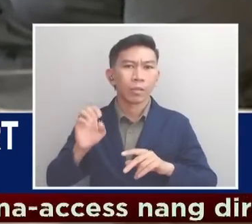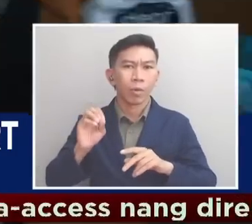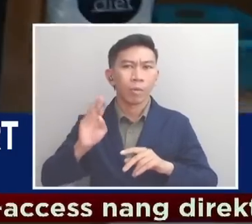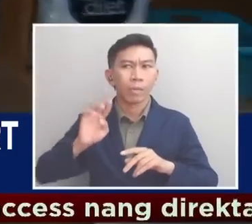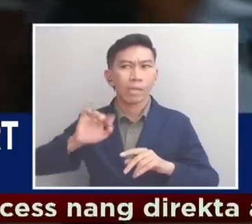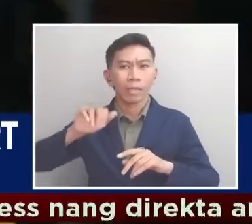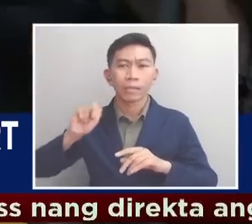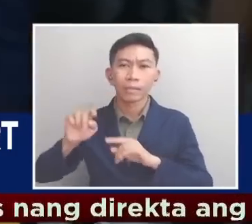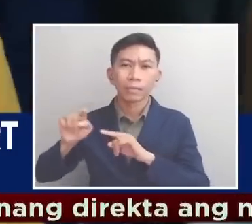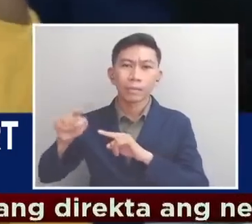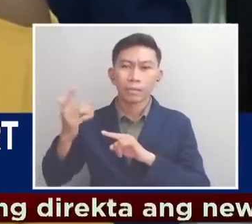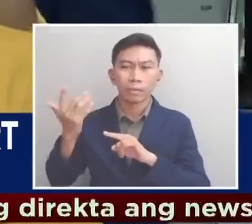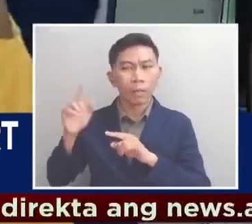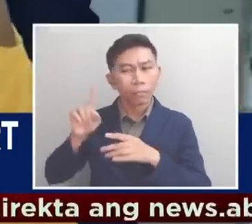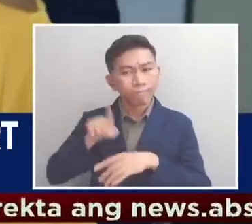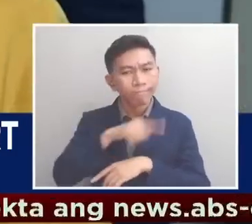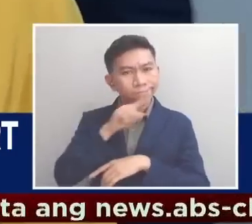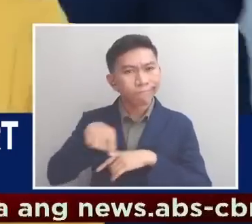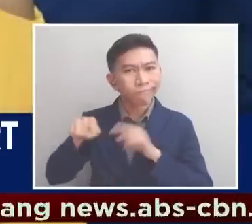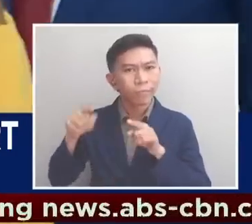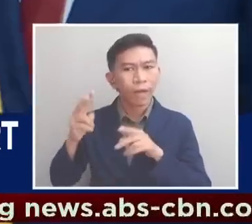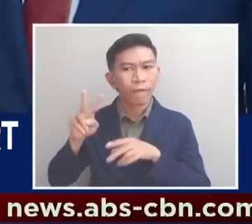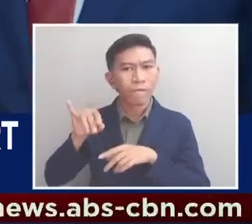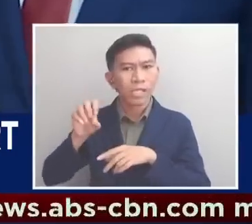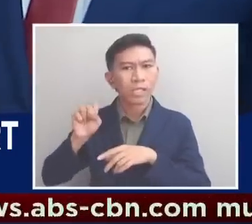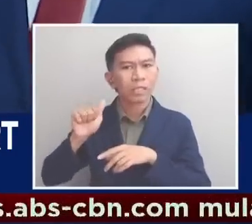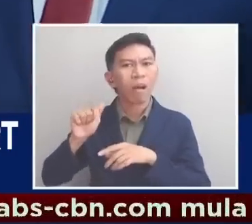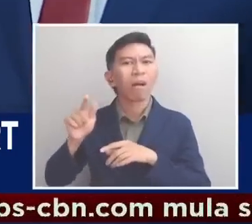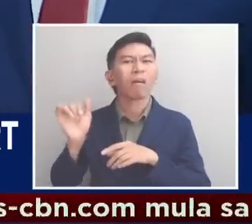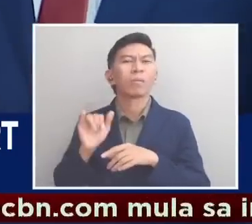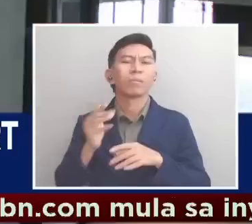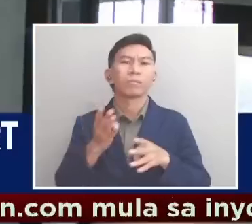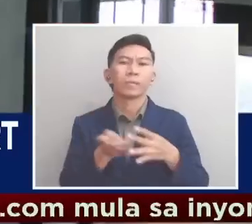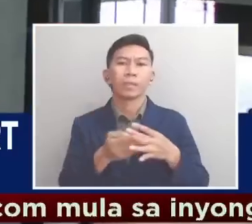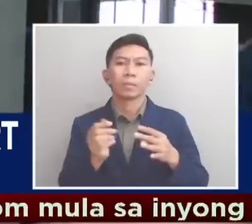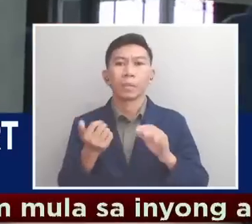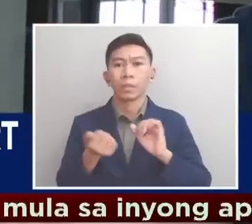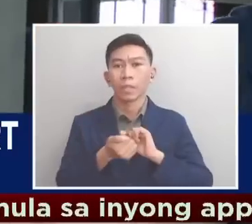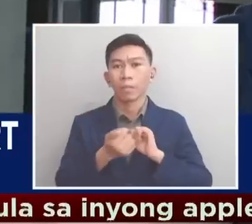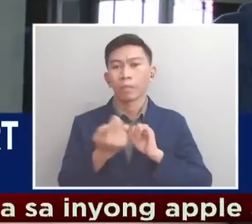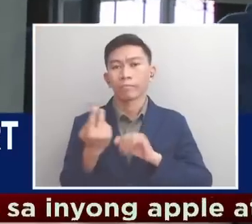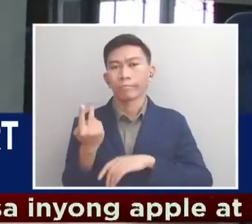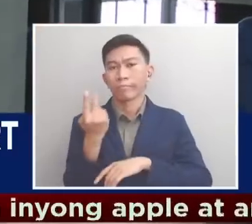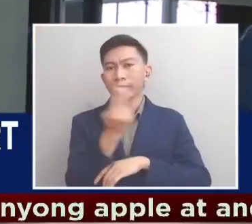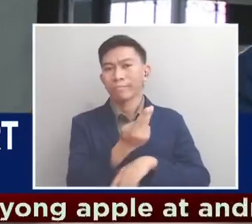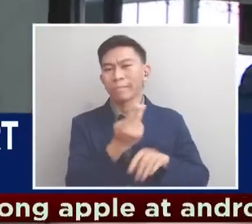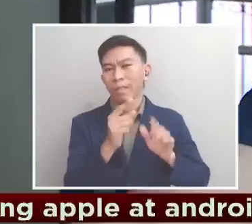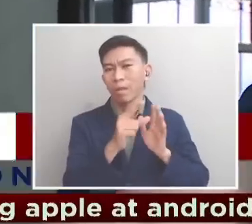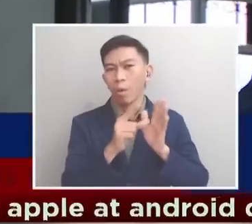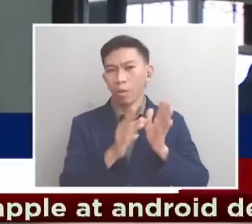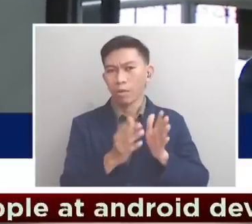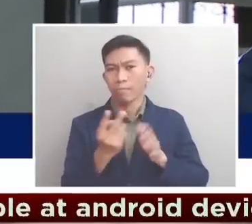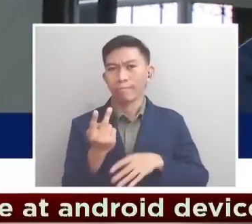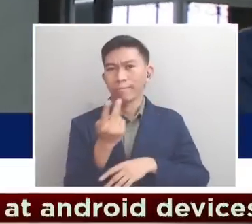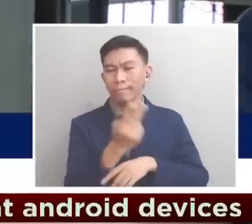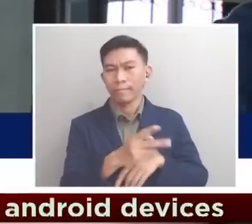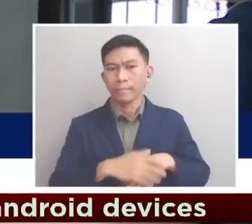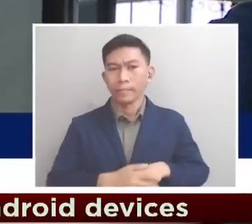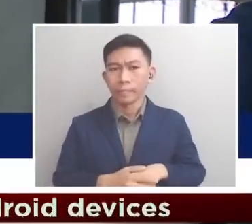visa. Kasama ni Pocwang ang kanyang abogado sa pagpa-file ng petisyon. Nag-file tayo ngayon ng complaint natin laban